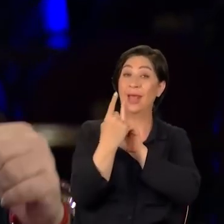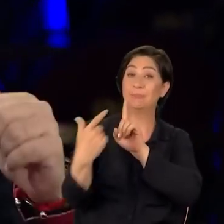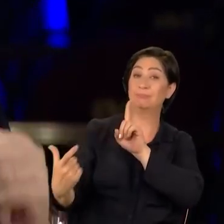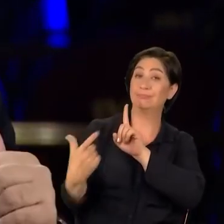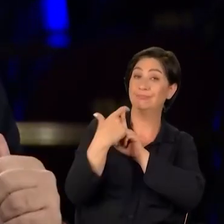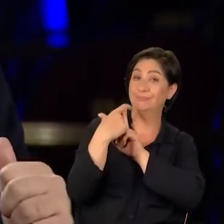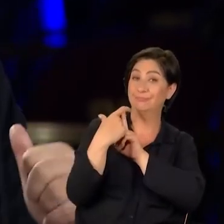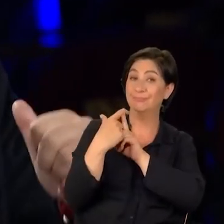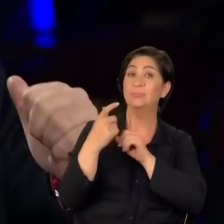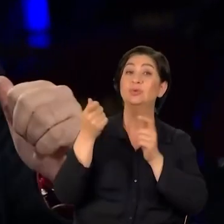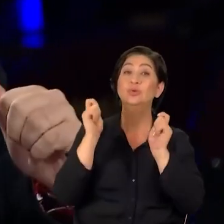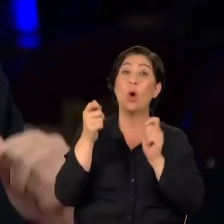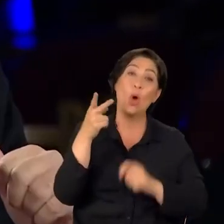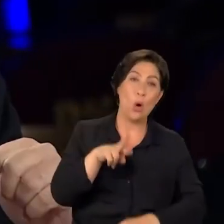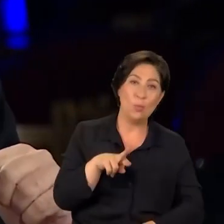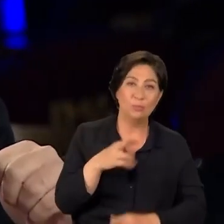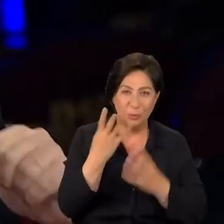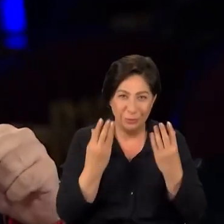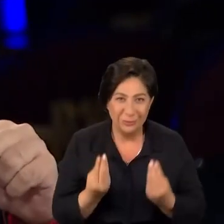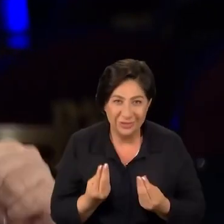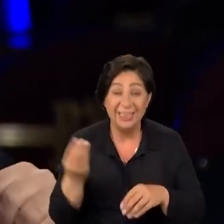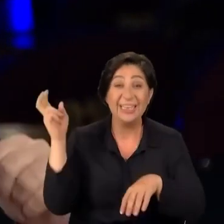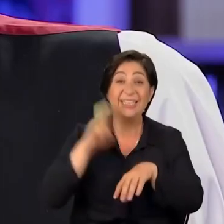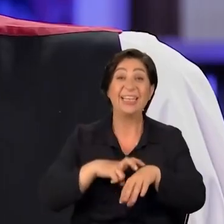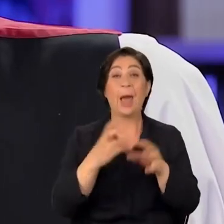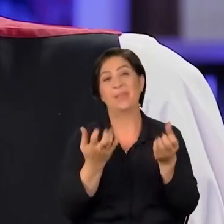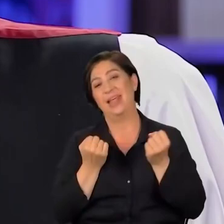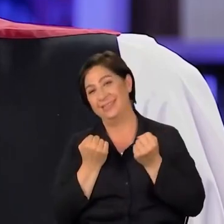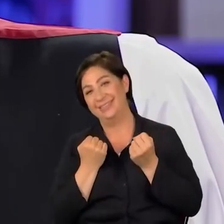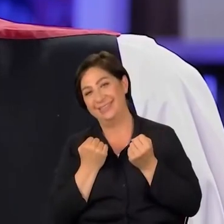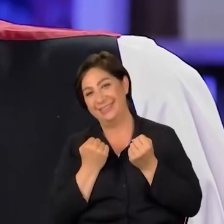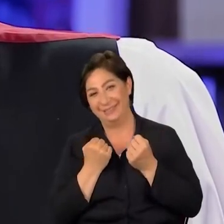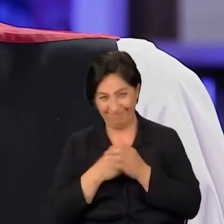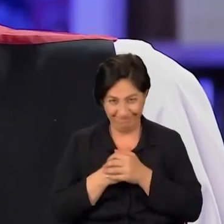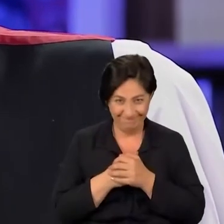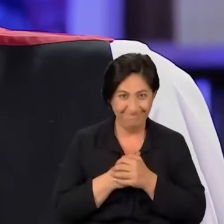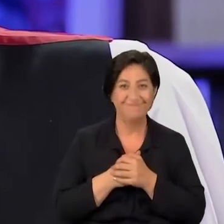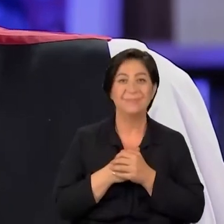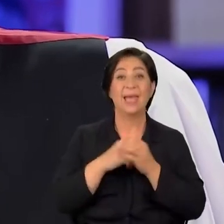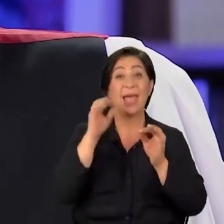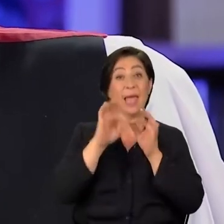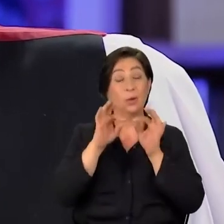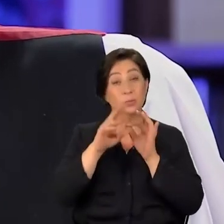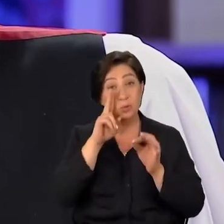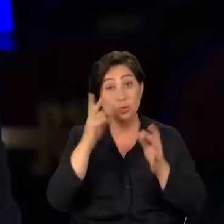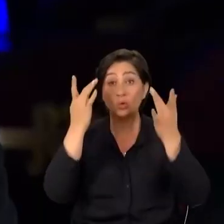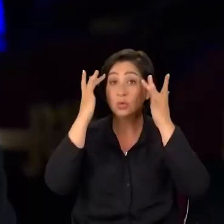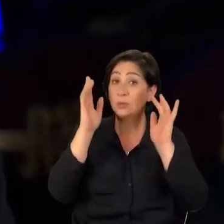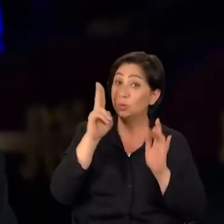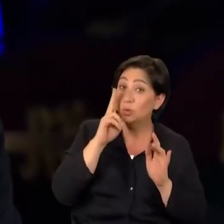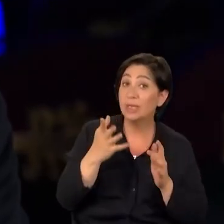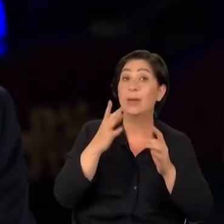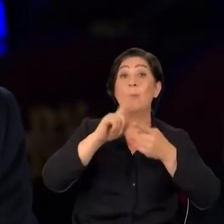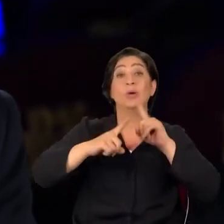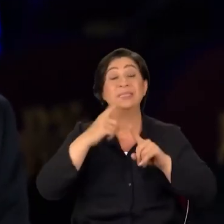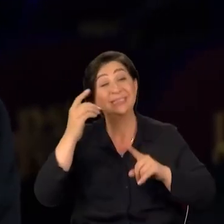döner, Bruce Willis'e bağlar, zor ölüm. Evet. Evet. İntikamını almaya doğru döner yani kitle. Ekonomik sonuçları,